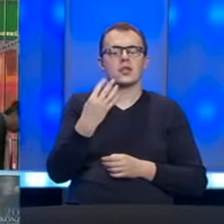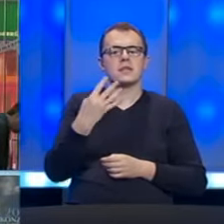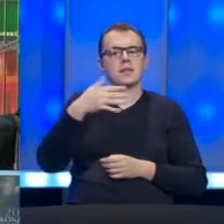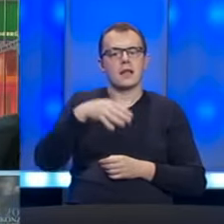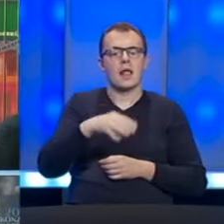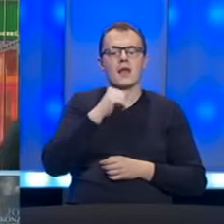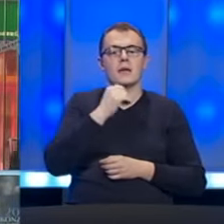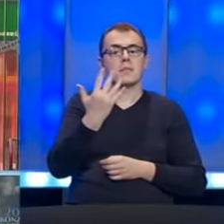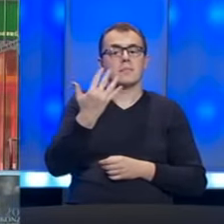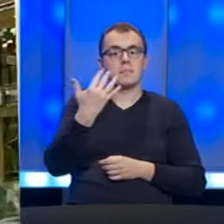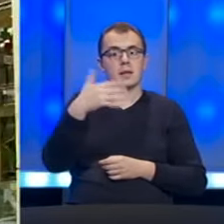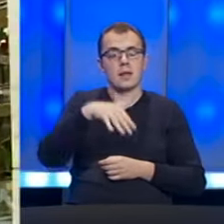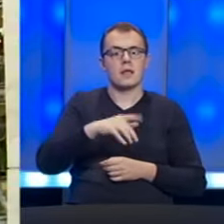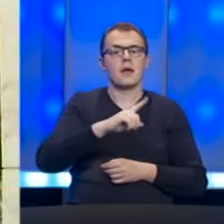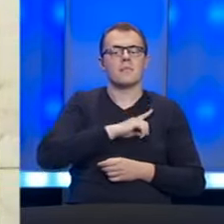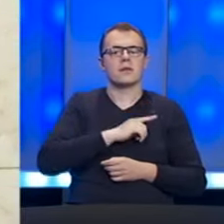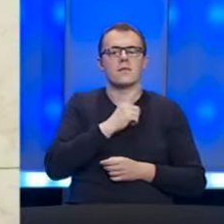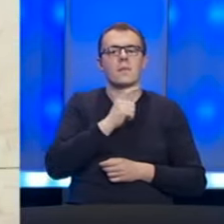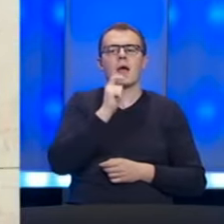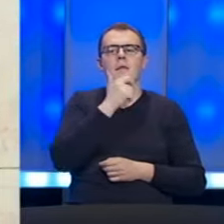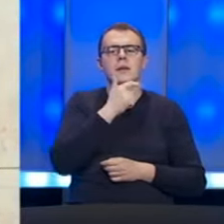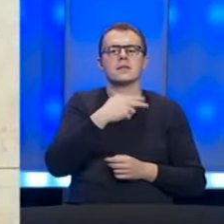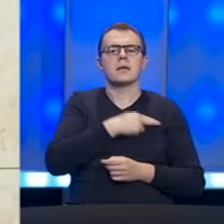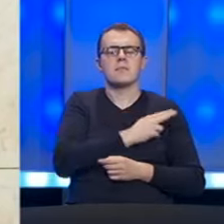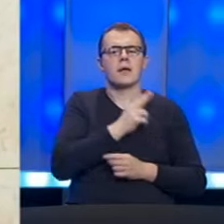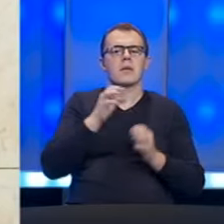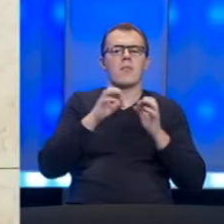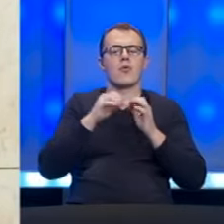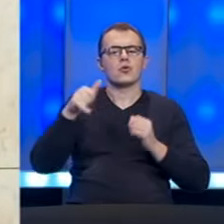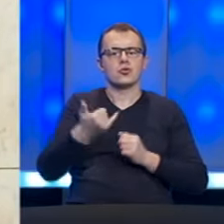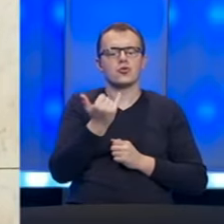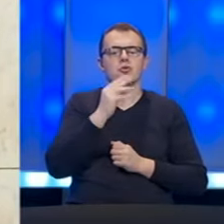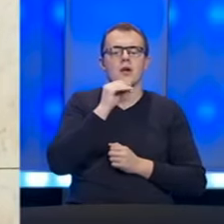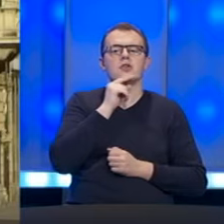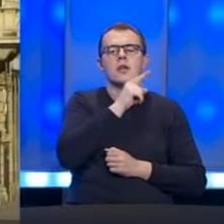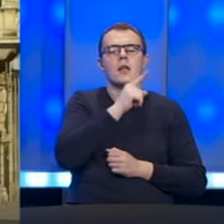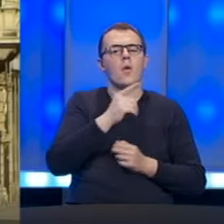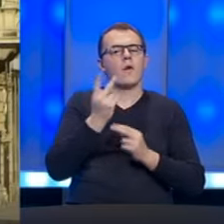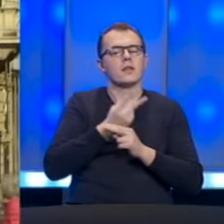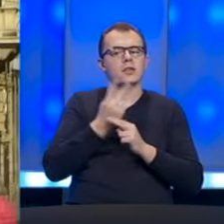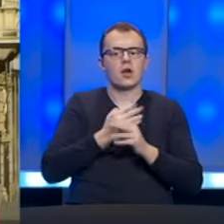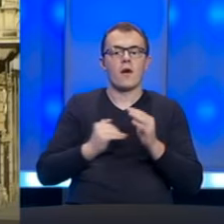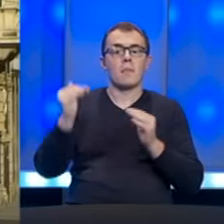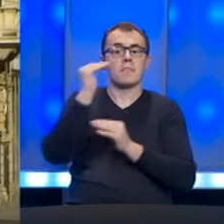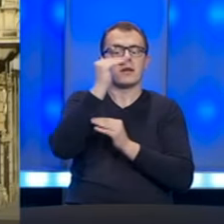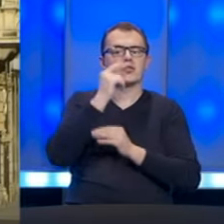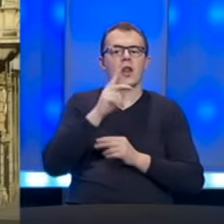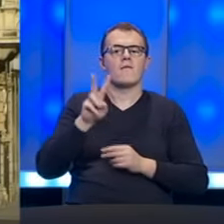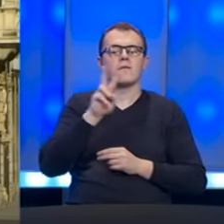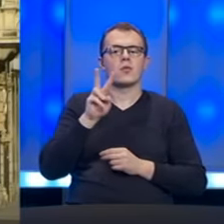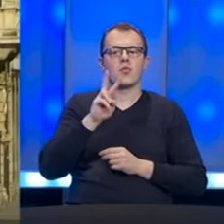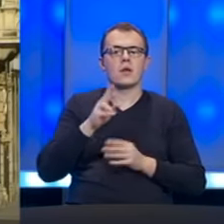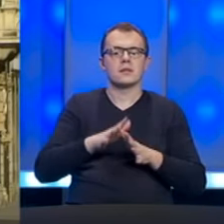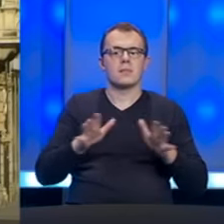mrtvih. Britanski premijer Boris Johnson rekao je da je njegova zemlja prešla vrhunac epidemije i da će naredne dvije sedmice